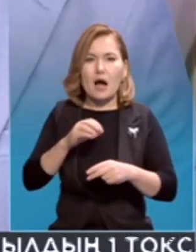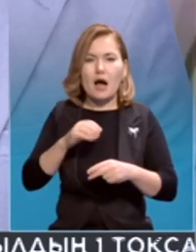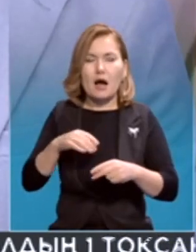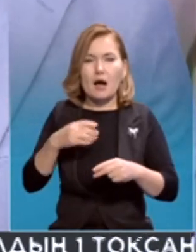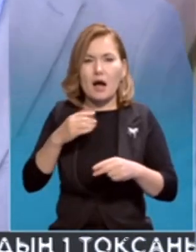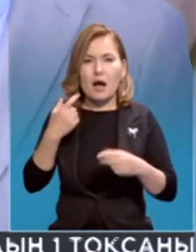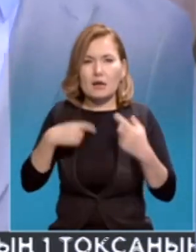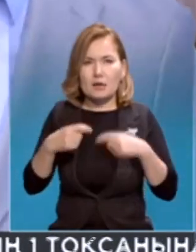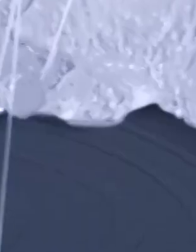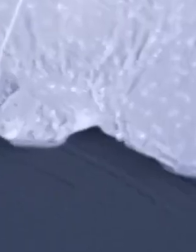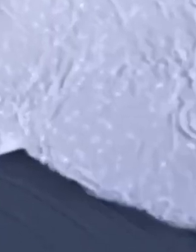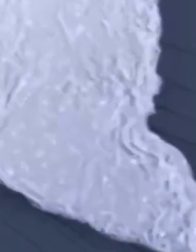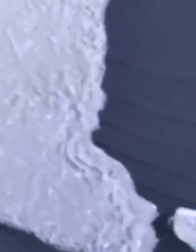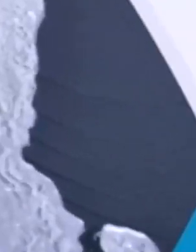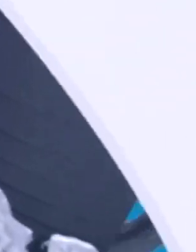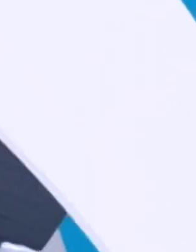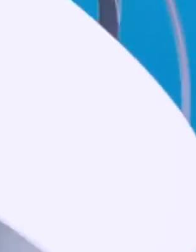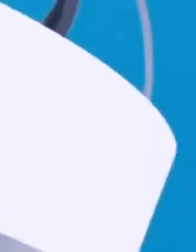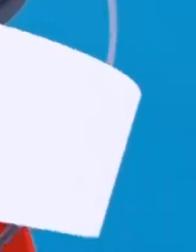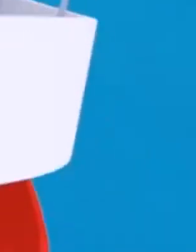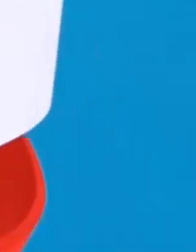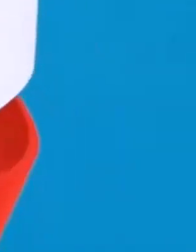өтеді.